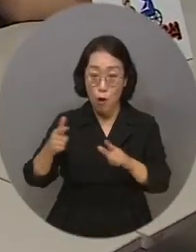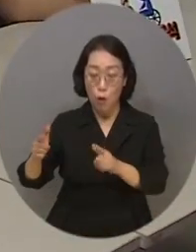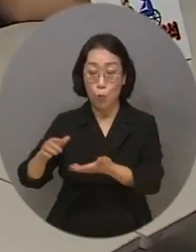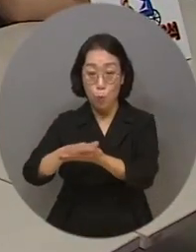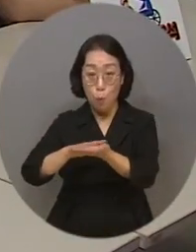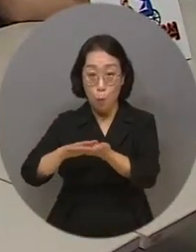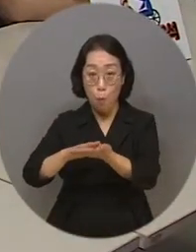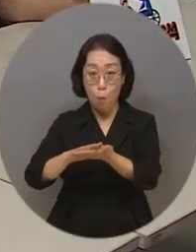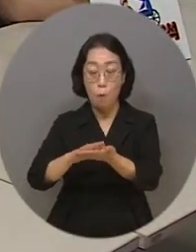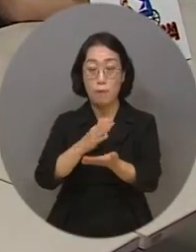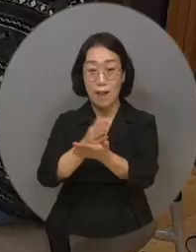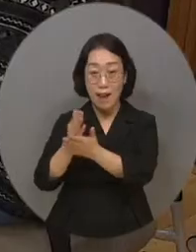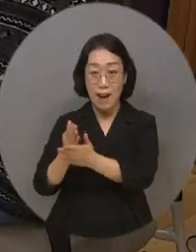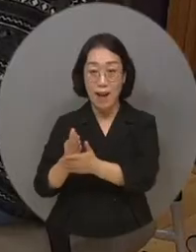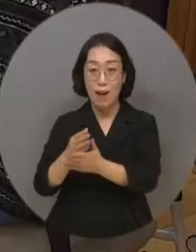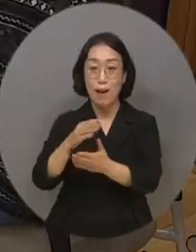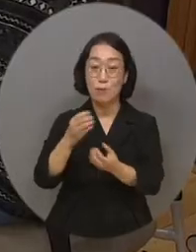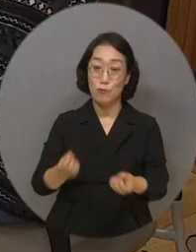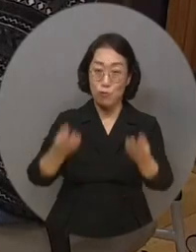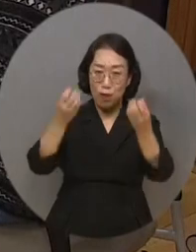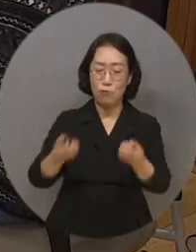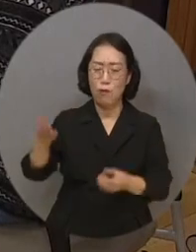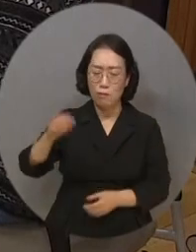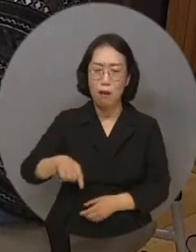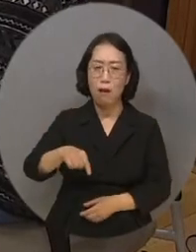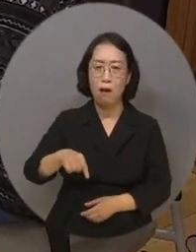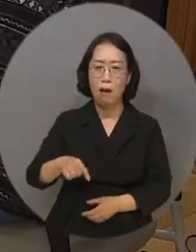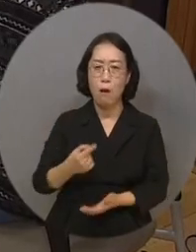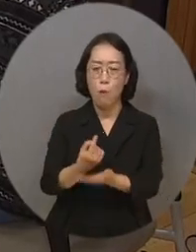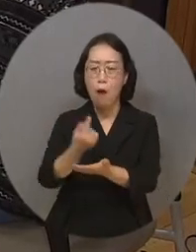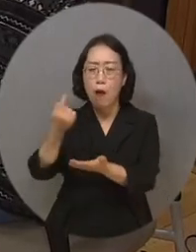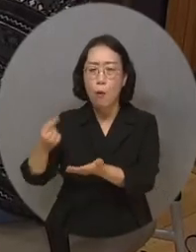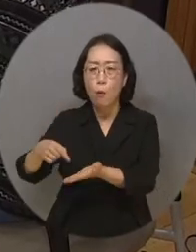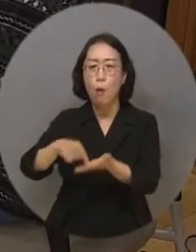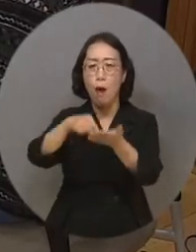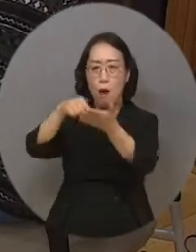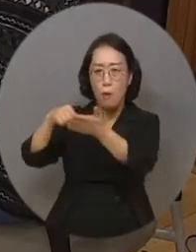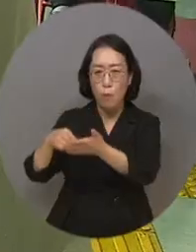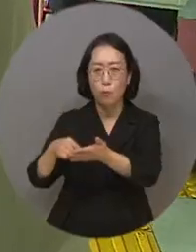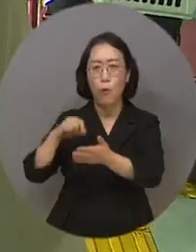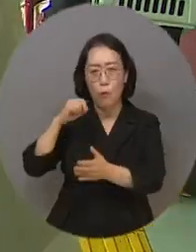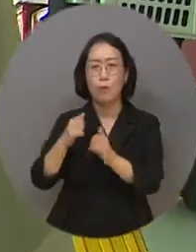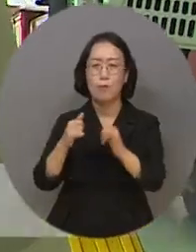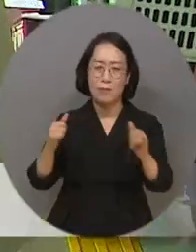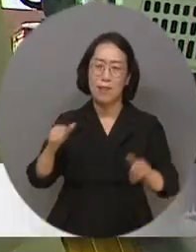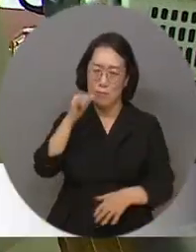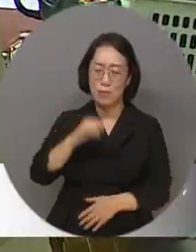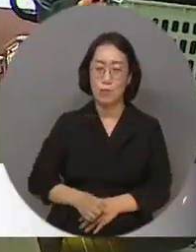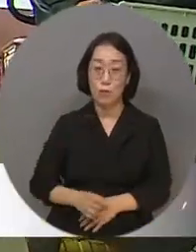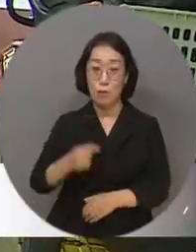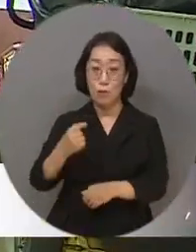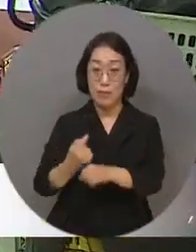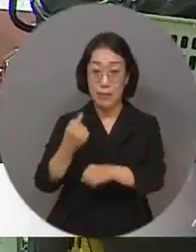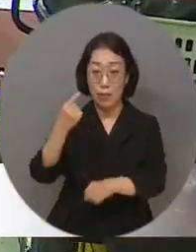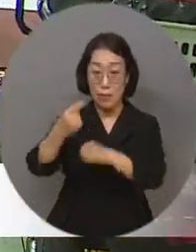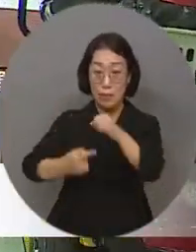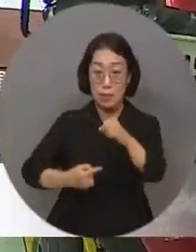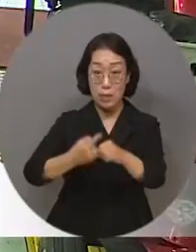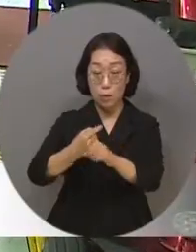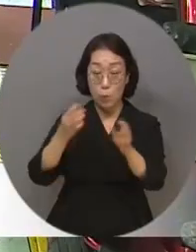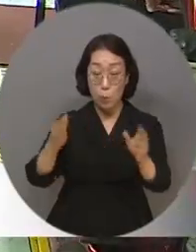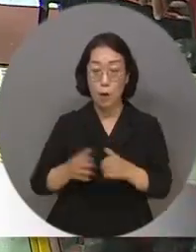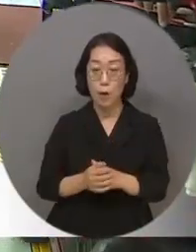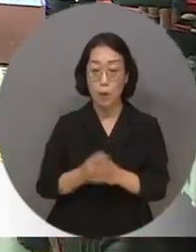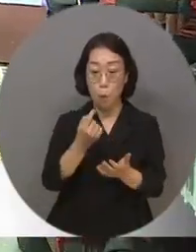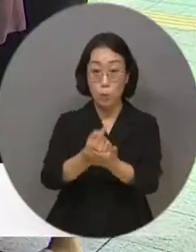놀거리가 풍성한 한가위이지만 우리 주변엔 여전히 소외된 이웃들이 있습니다 지난해 1인 가구 수는